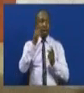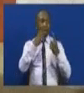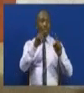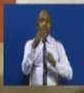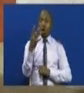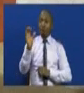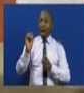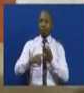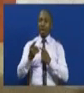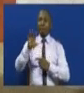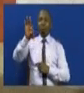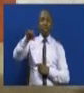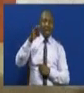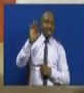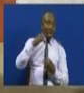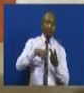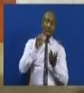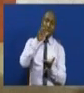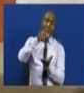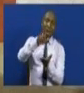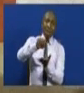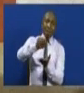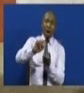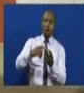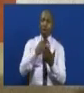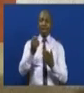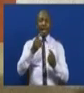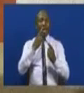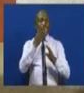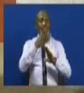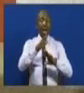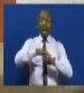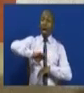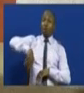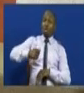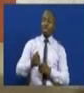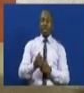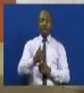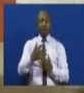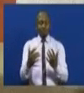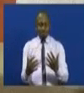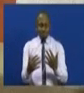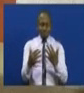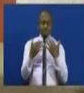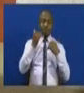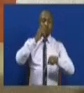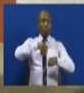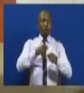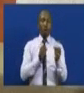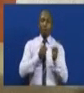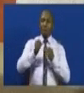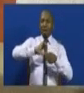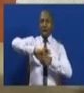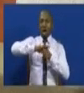mchai chai, wengine wakitumia malimao, wengine wakitumia tangawizi kujifukiza wakati huu wa vita dhidi ya corona.